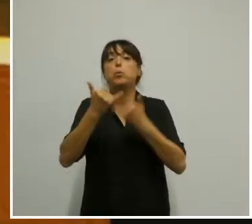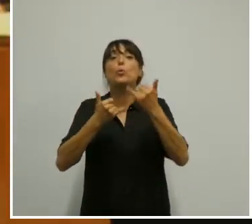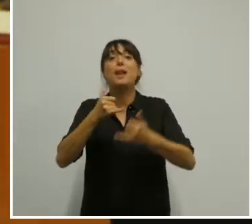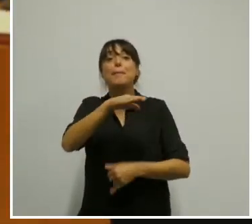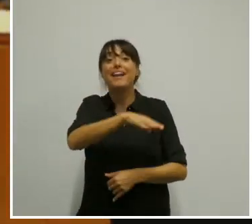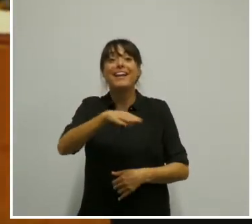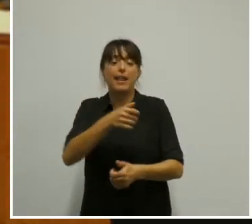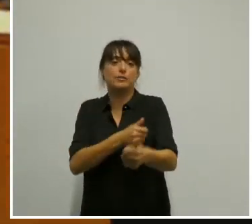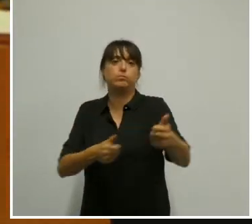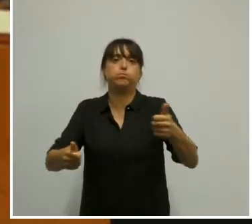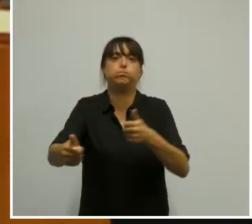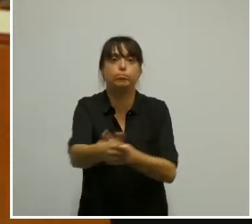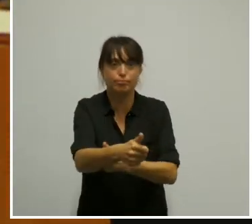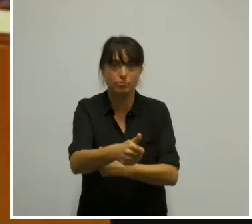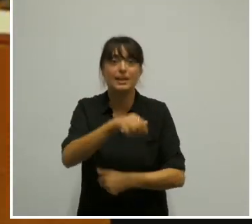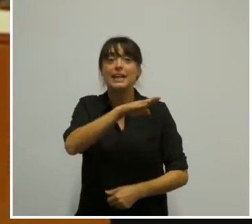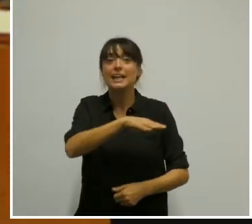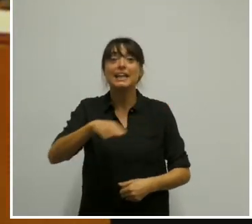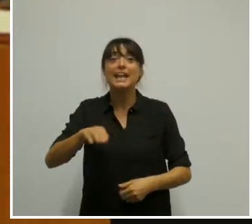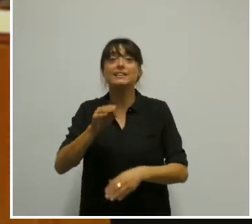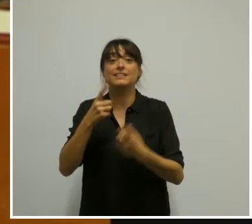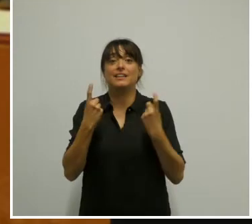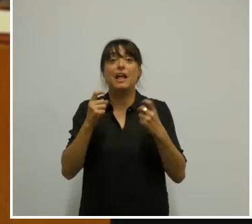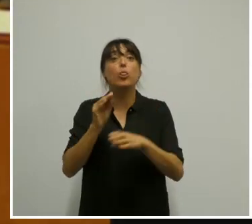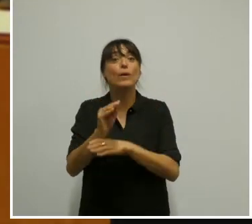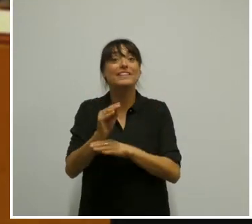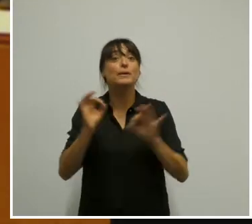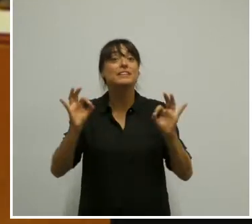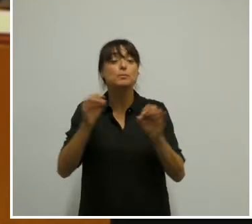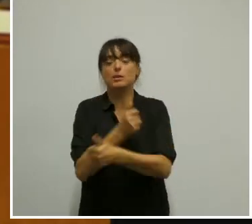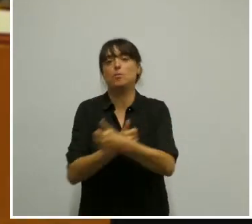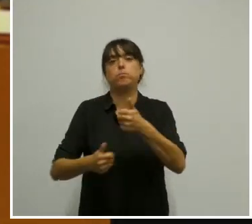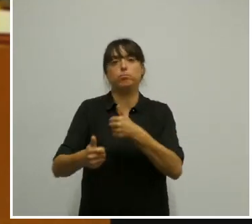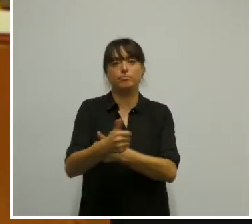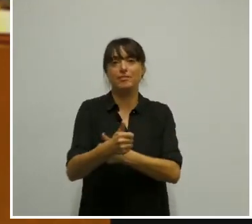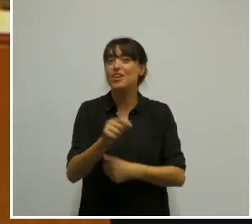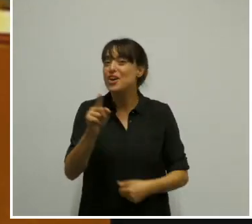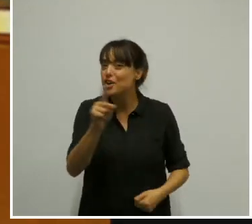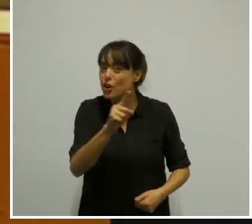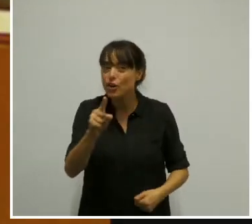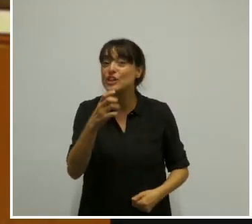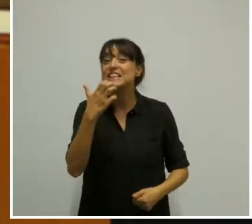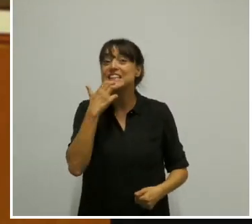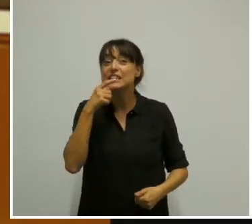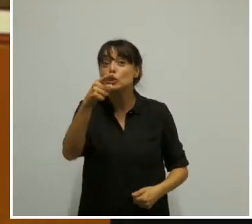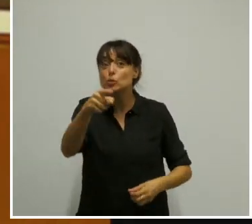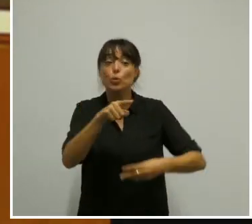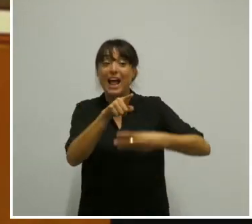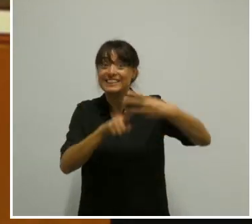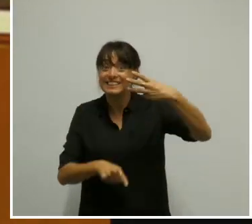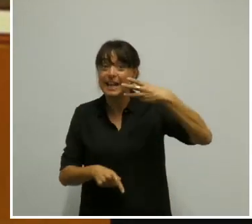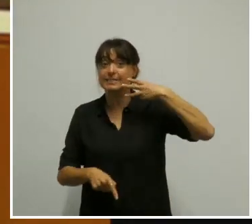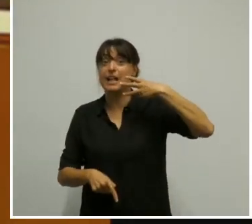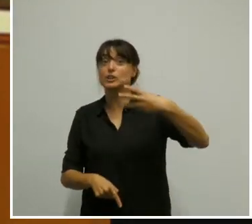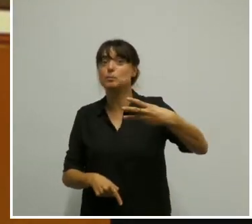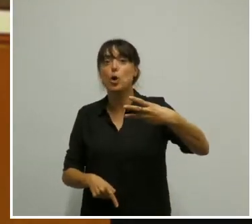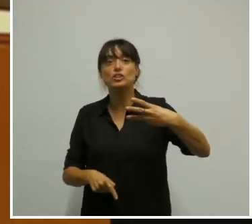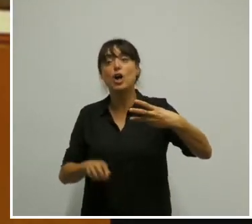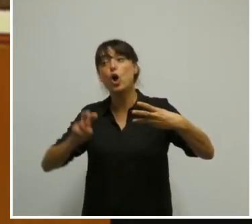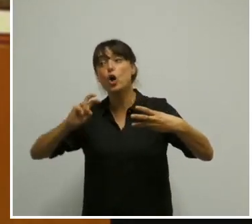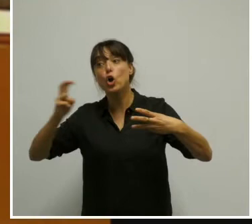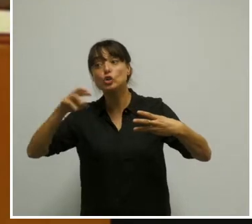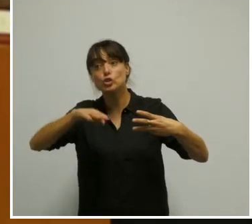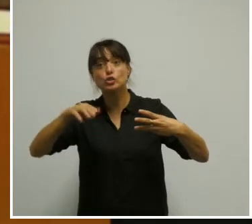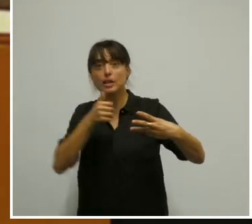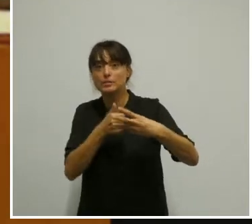vostre. No passen per davant. Si poses els que toca, no passa ningú per davant. El cas de Miralletes és